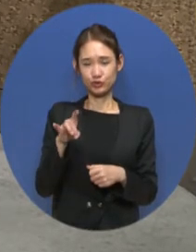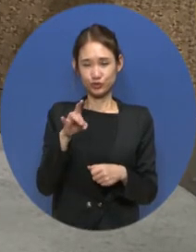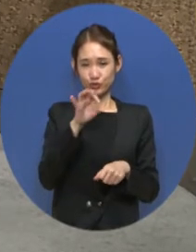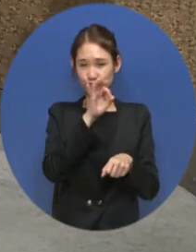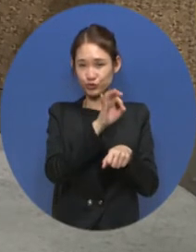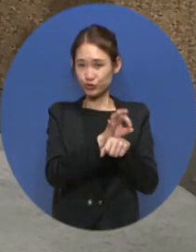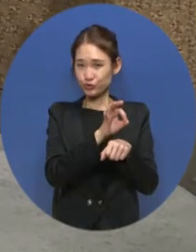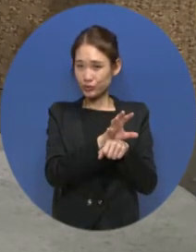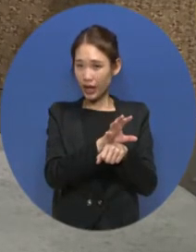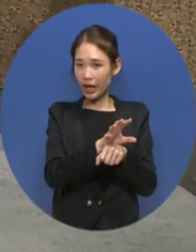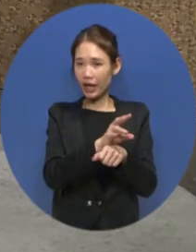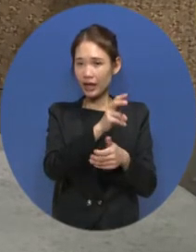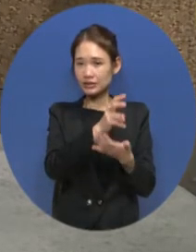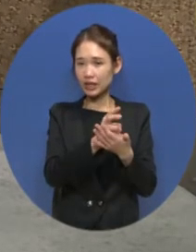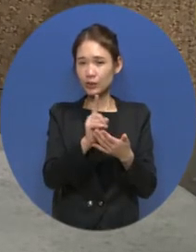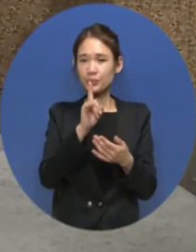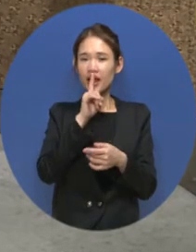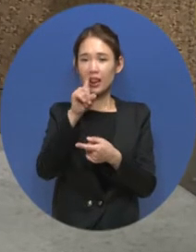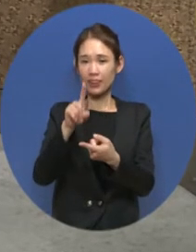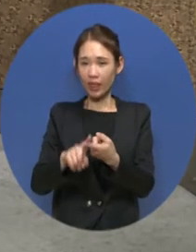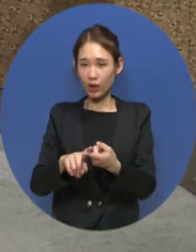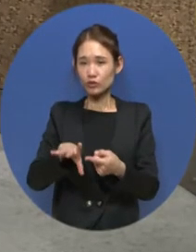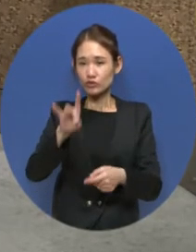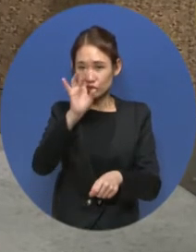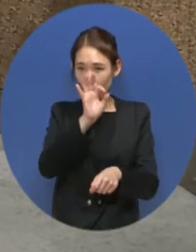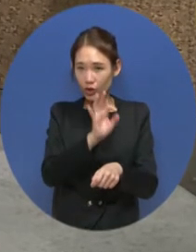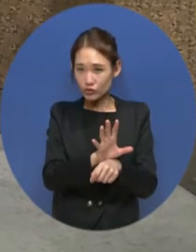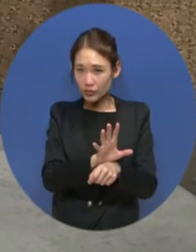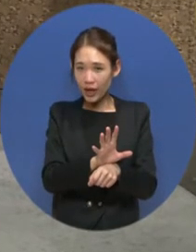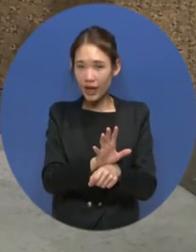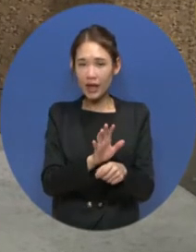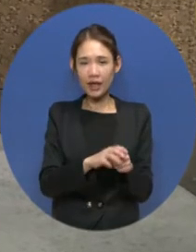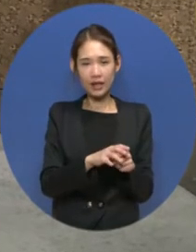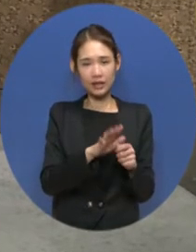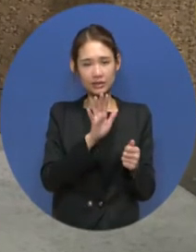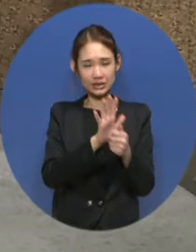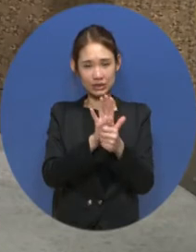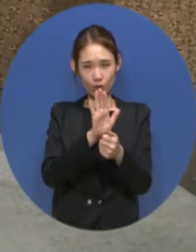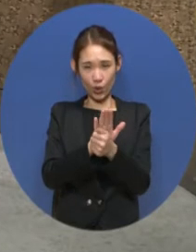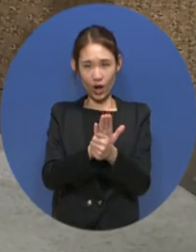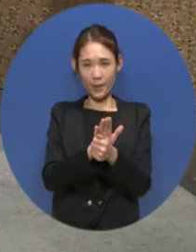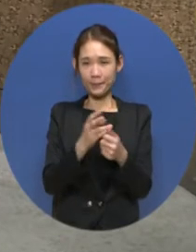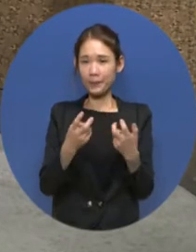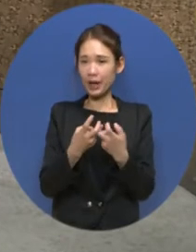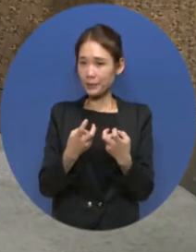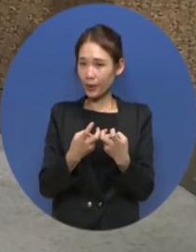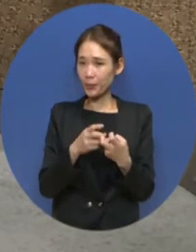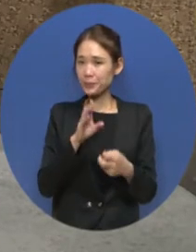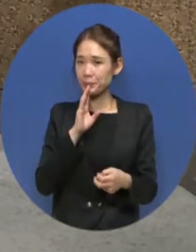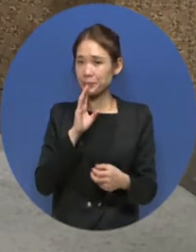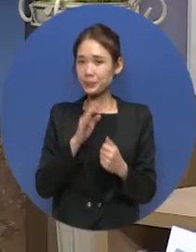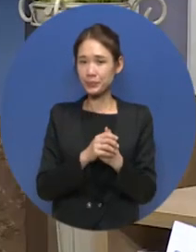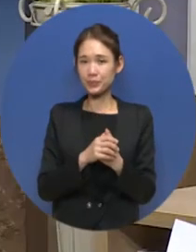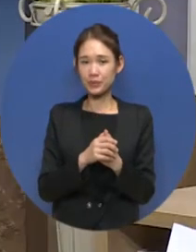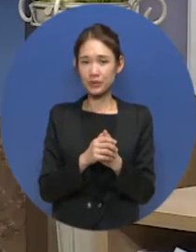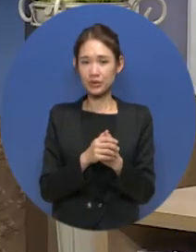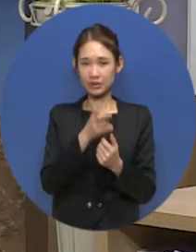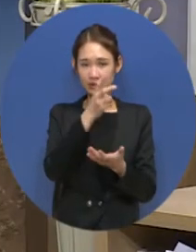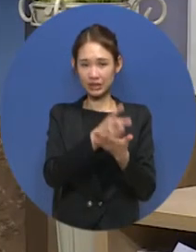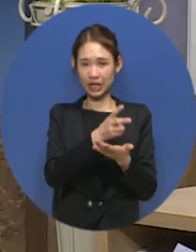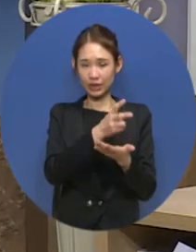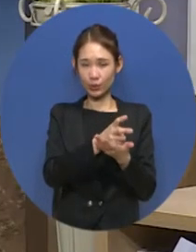우선 구매제도 말 그대로 우선적으로 구매를 할수 있는 그런 지원책인 건데요. 이